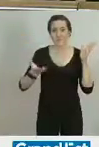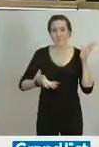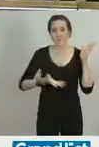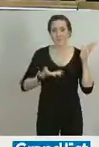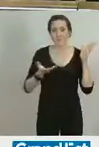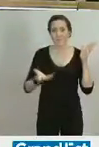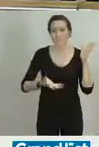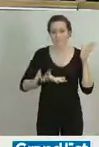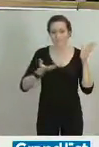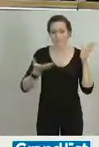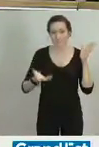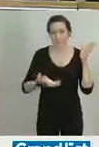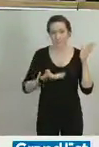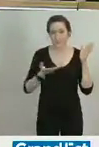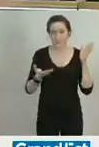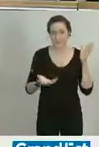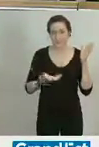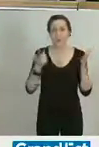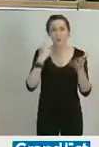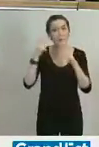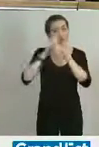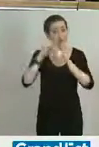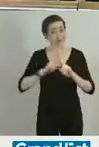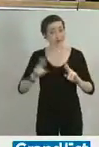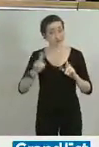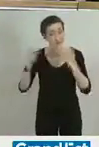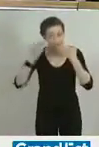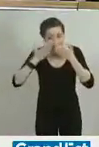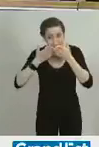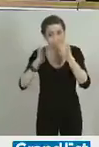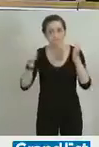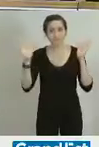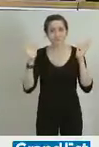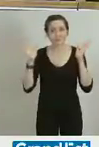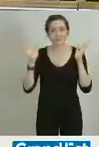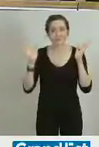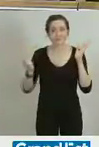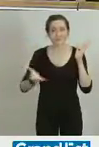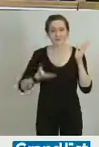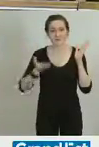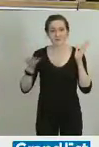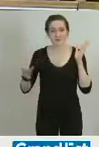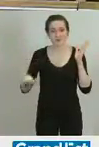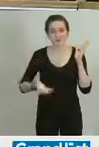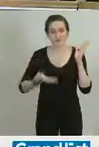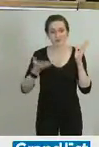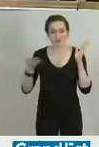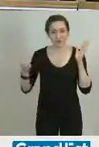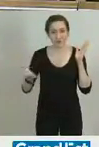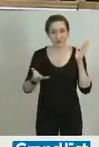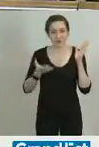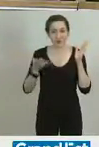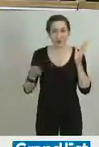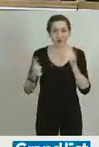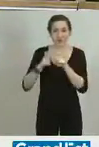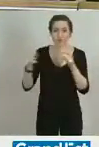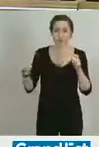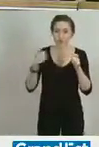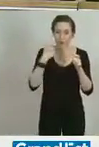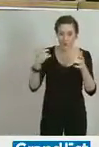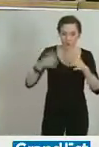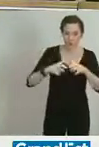dans la dimension internationale pour les structures les plus importantes ou